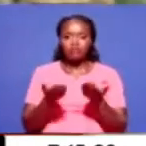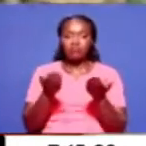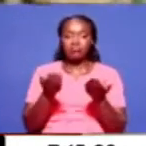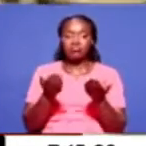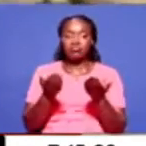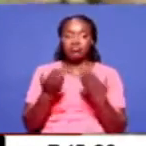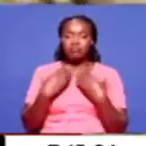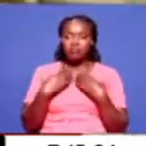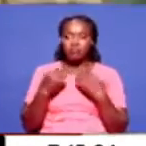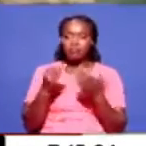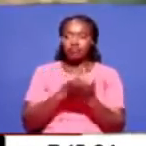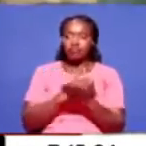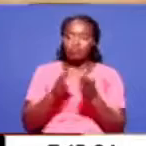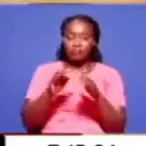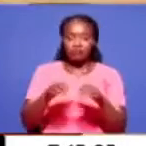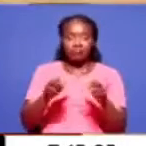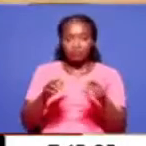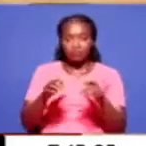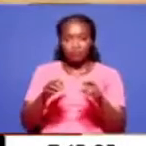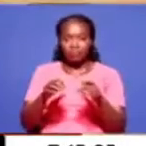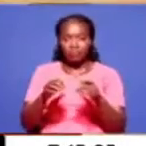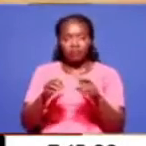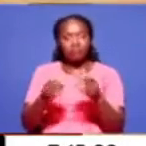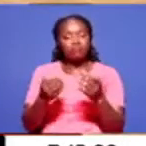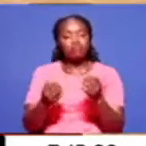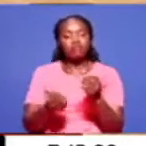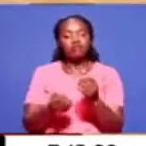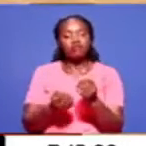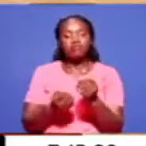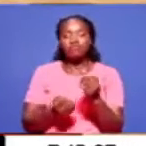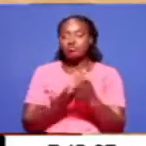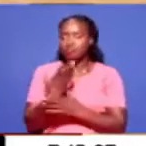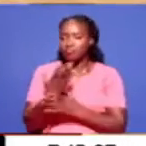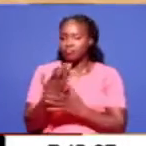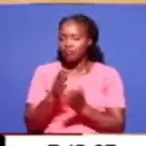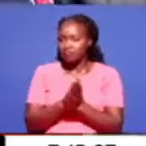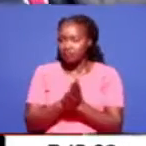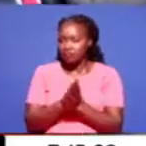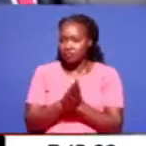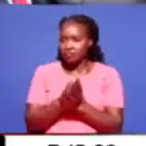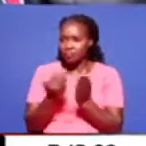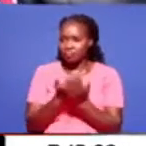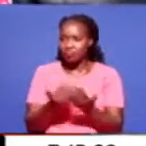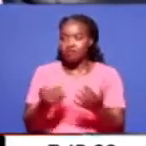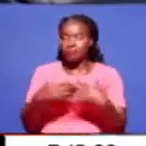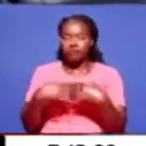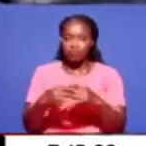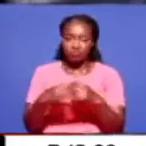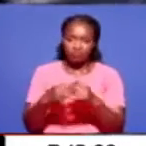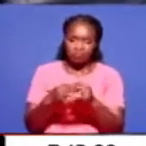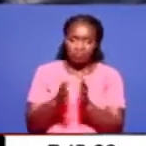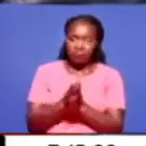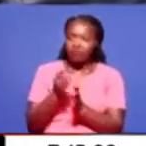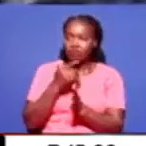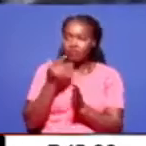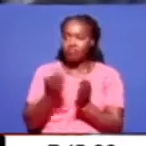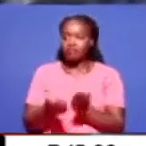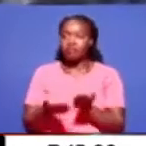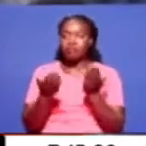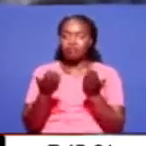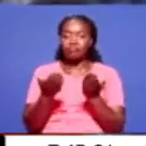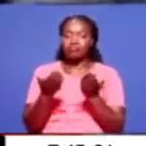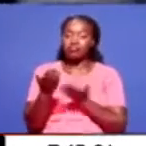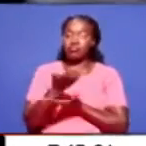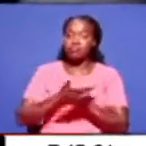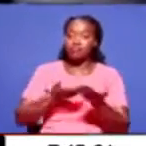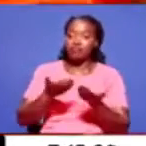afya, kilimo, kawi, muundo msingi, utengenezaji bidhaa na nyingine. Japan imesema itaimarisha ustawi wa kiuchumi